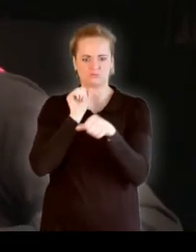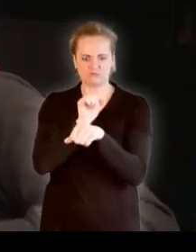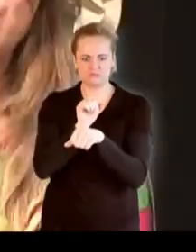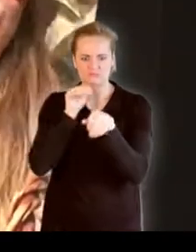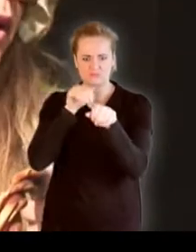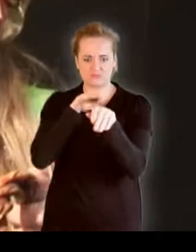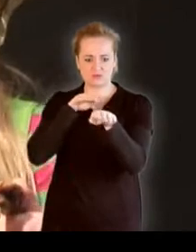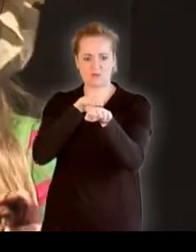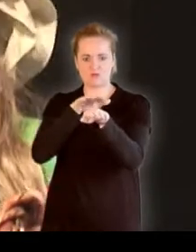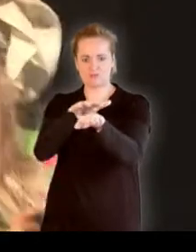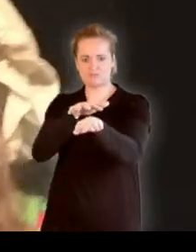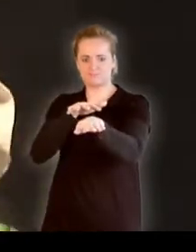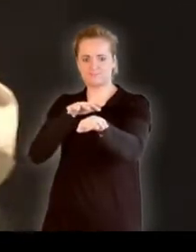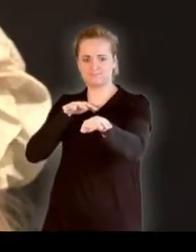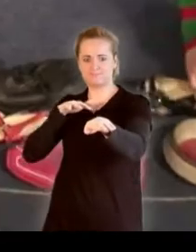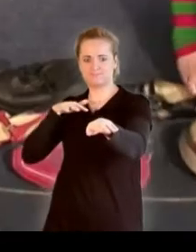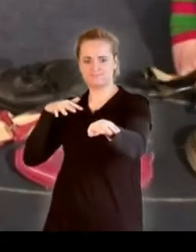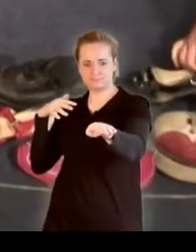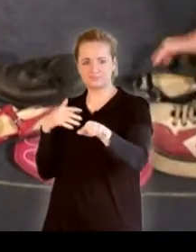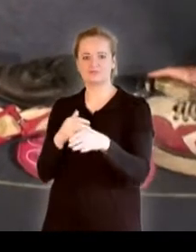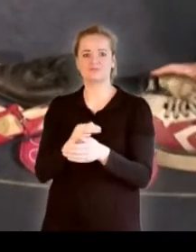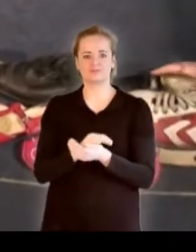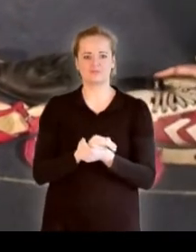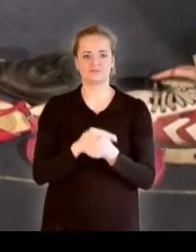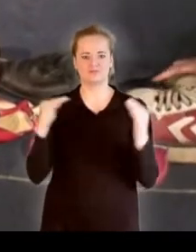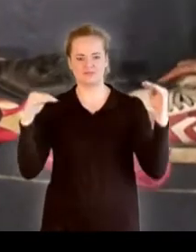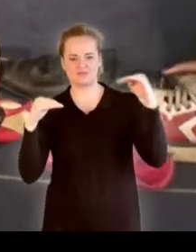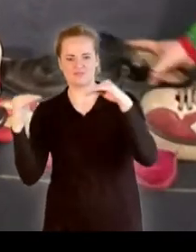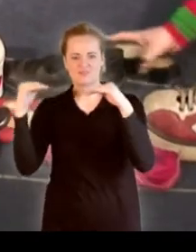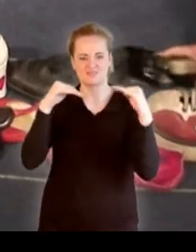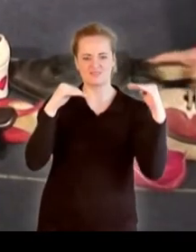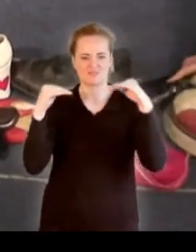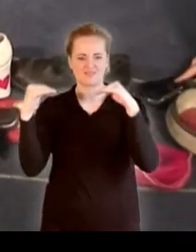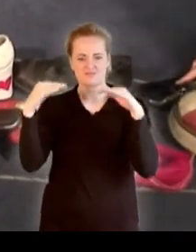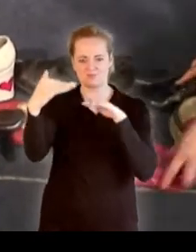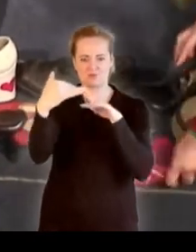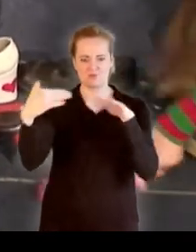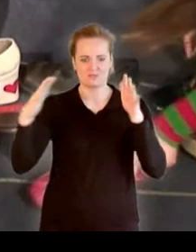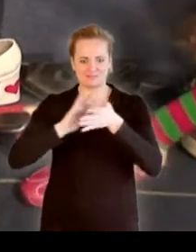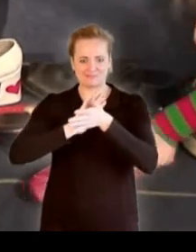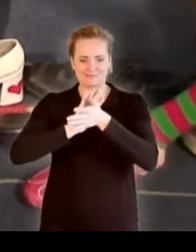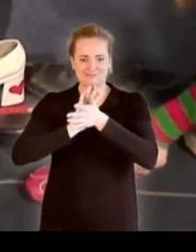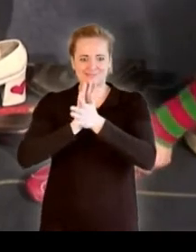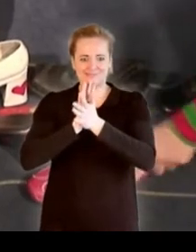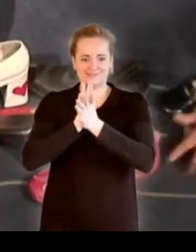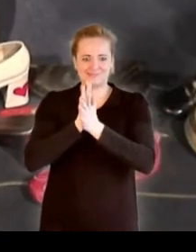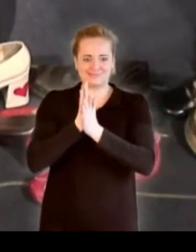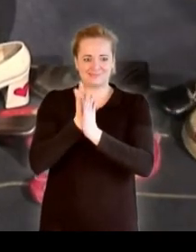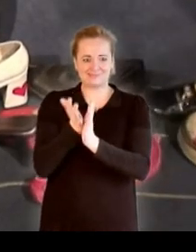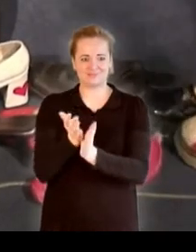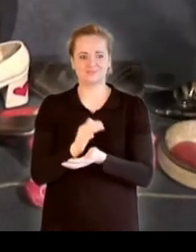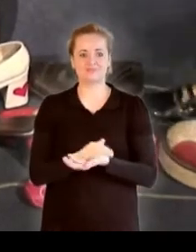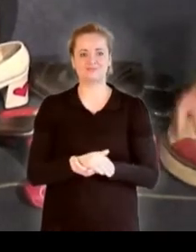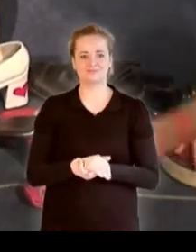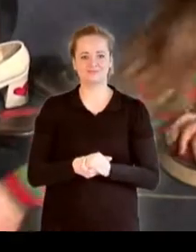ne? Stabdyti ar važiuoti toliau? Visomis savo akimis. Į visas keturias pusės. Šviesoforas